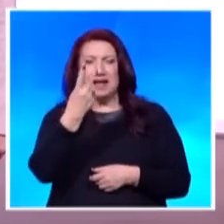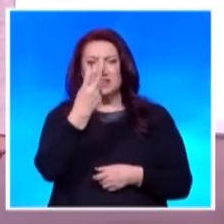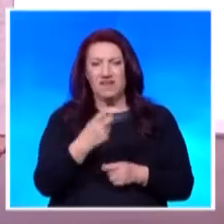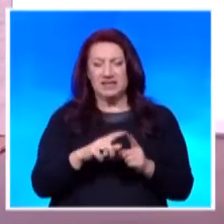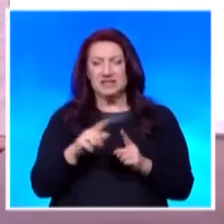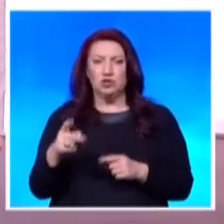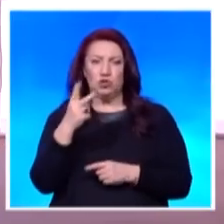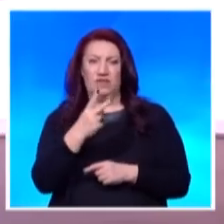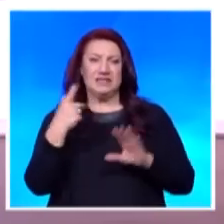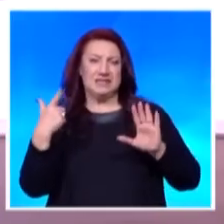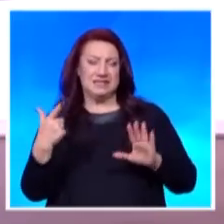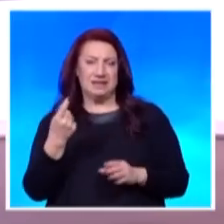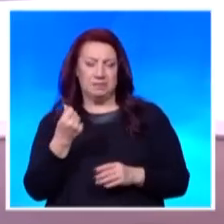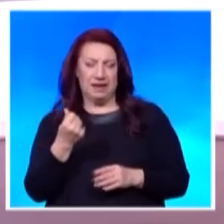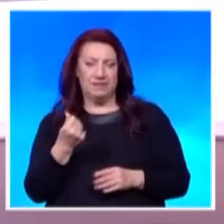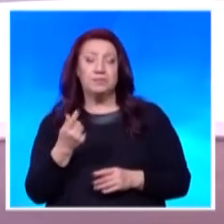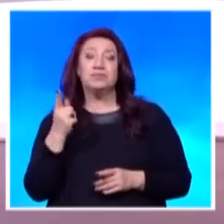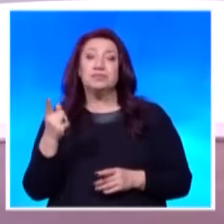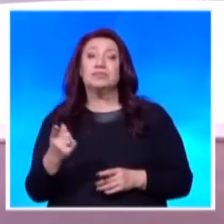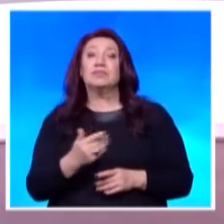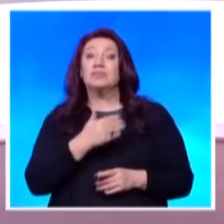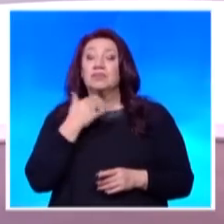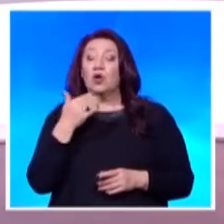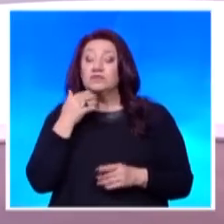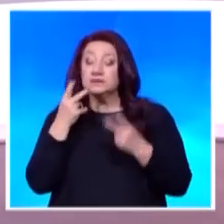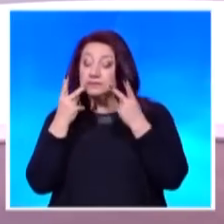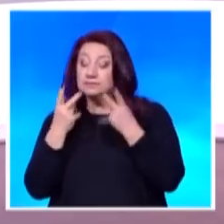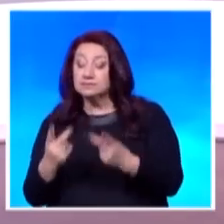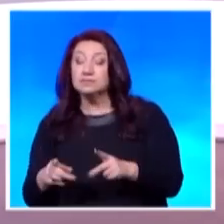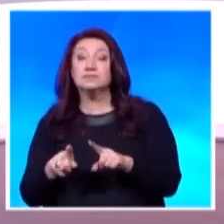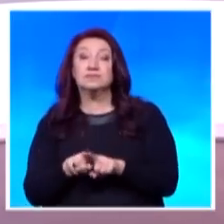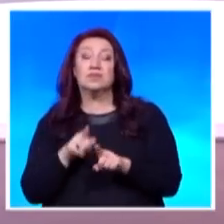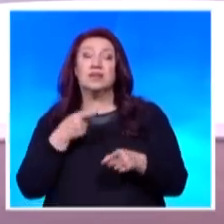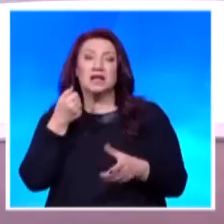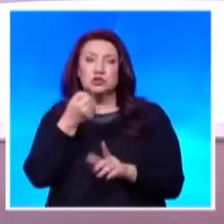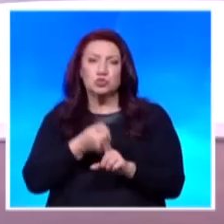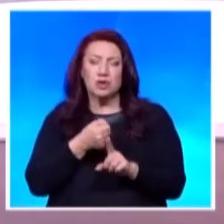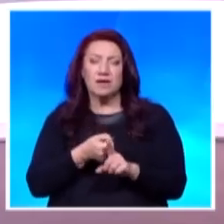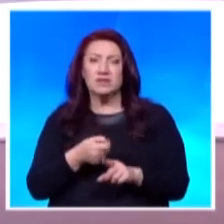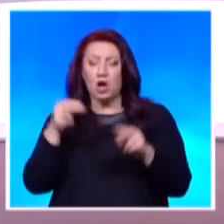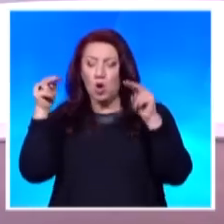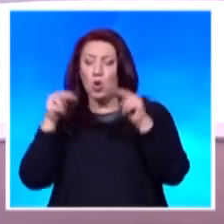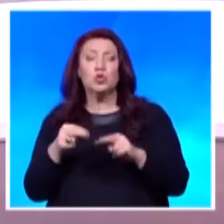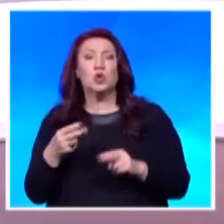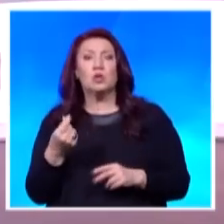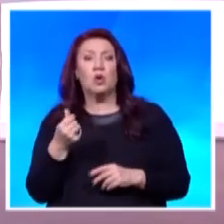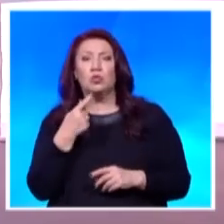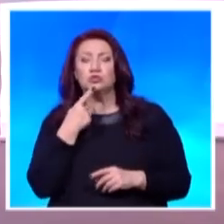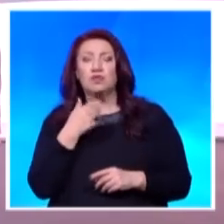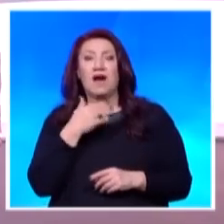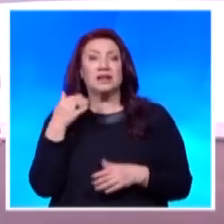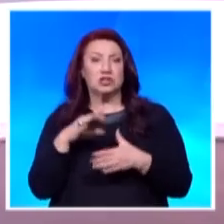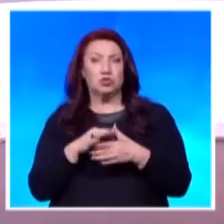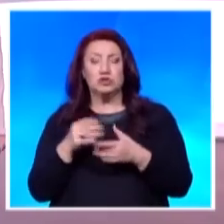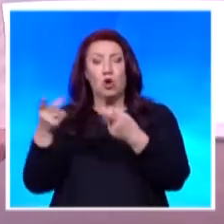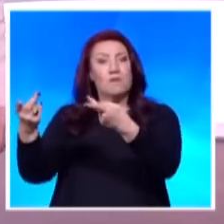27 лева. Овцевъдите у нас настояват за по-стриктен контрол на вноса на агнешкото месо от Северна Македония и се заканват да